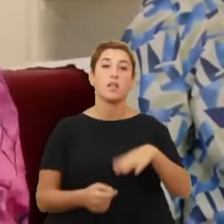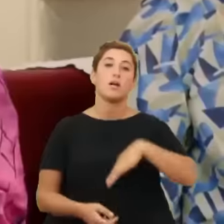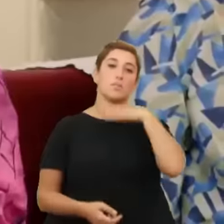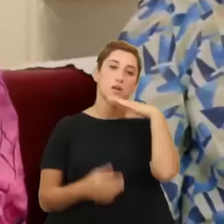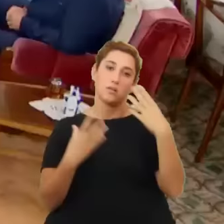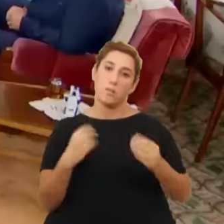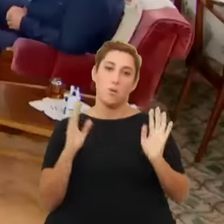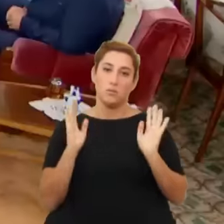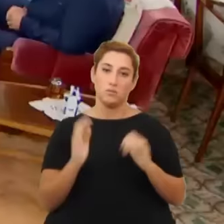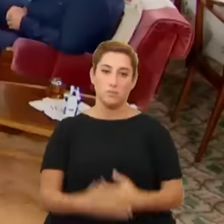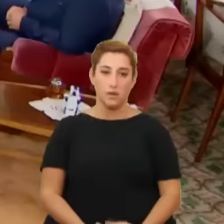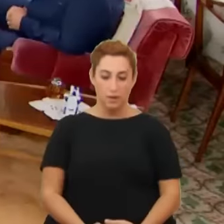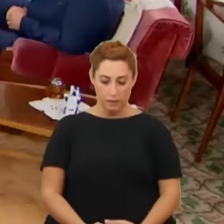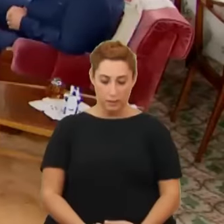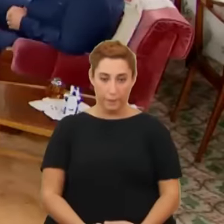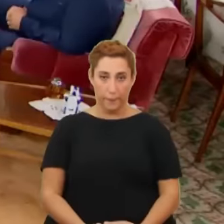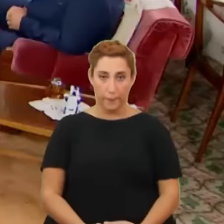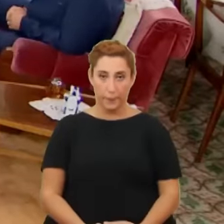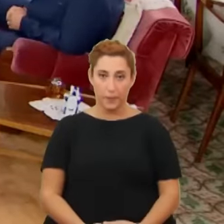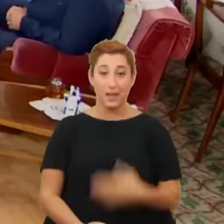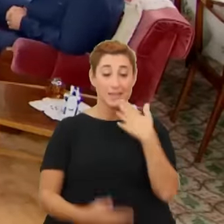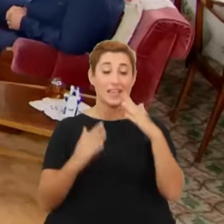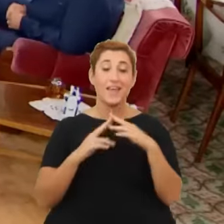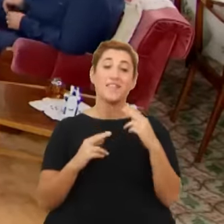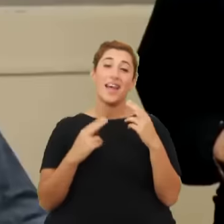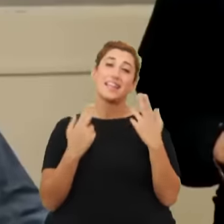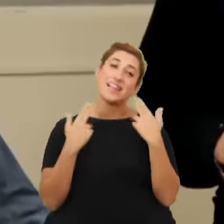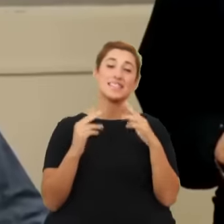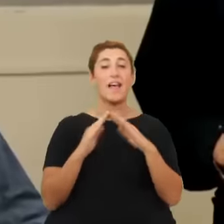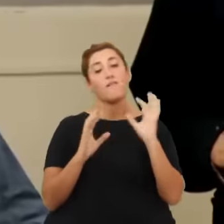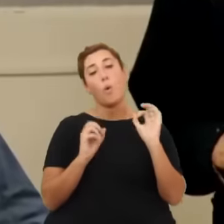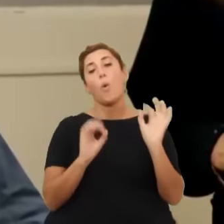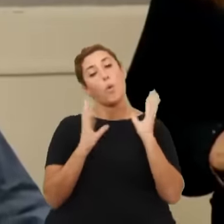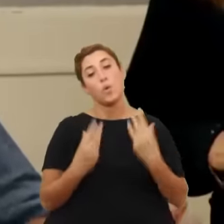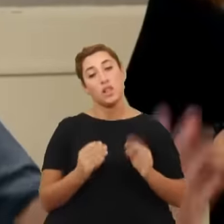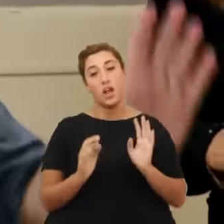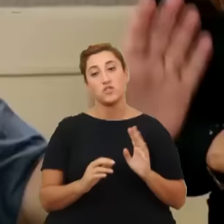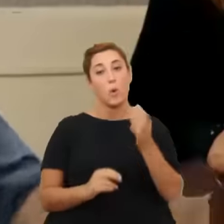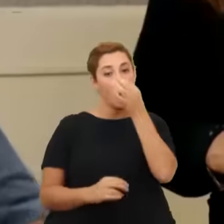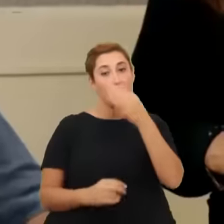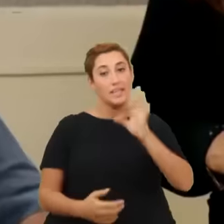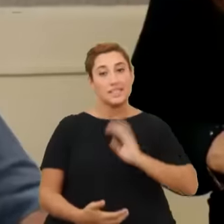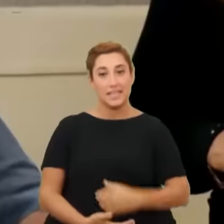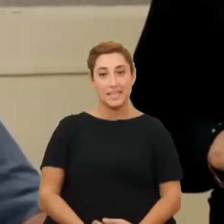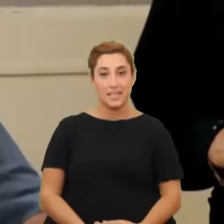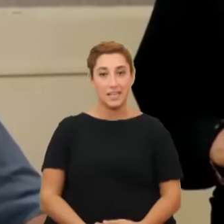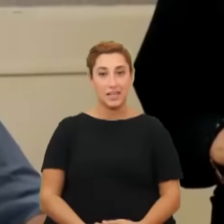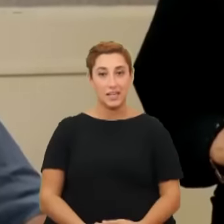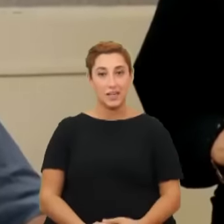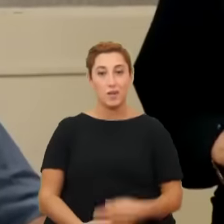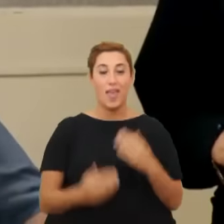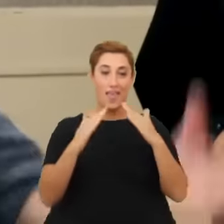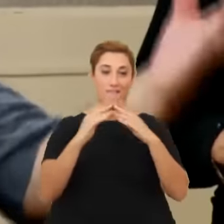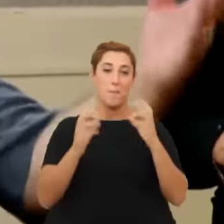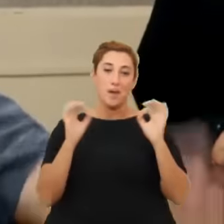burama kadar geldi. Kız evi naz evidir. Olacak artık o kadar. Kolay değil. Yuva kuruluyor